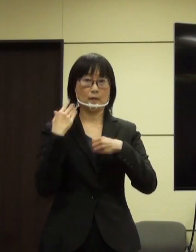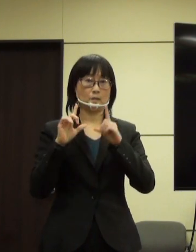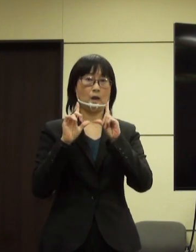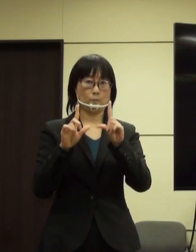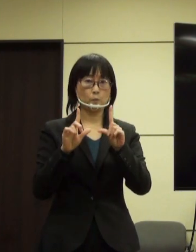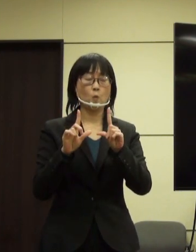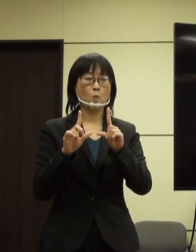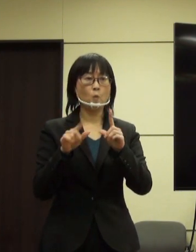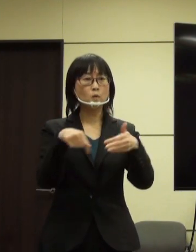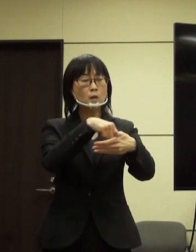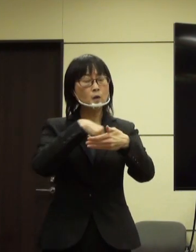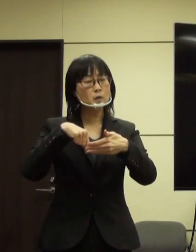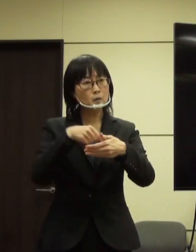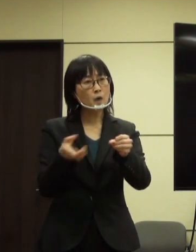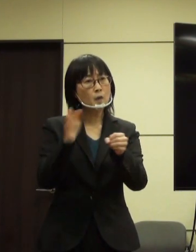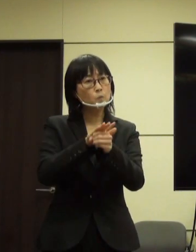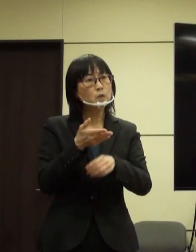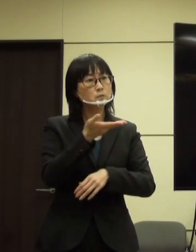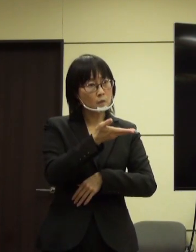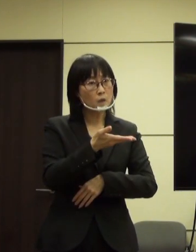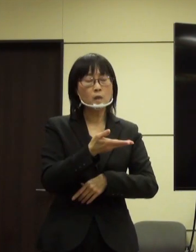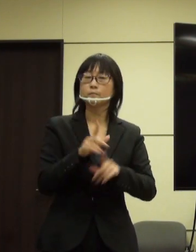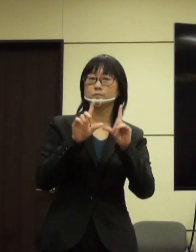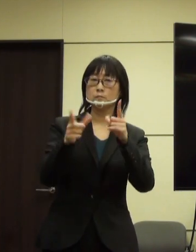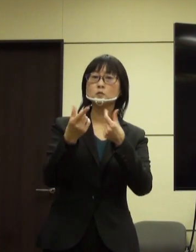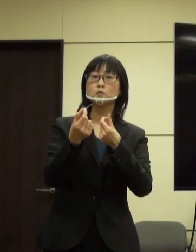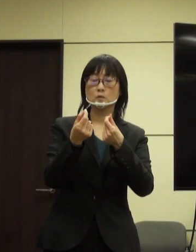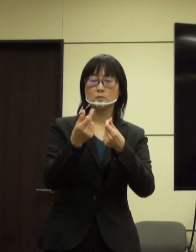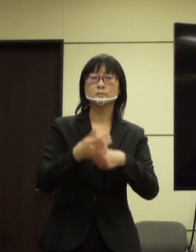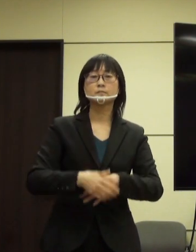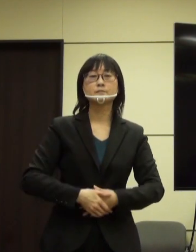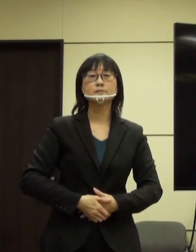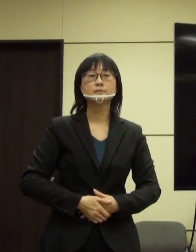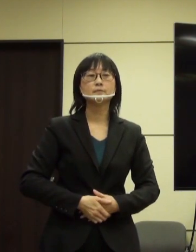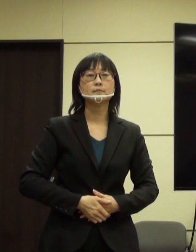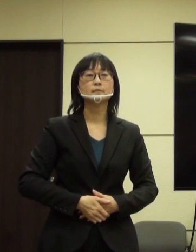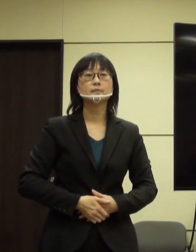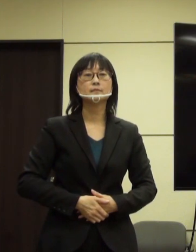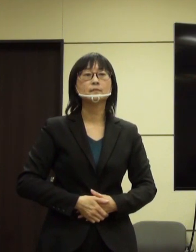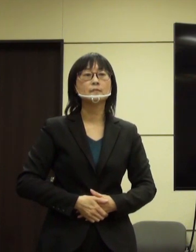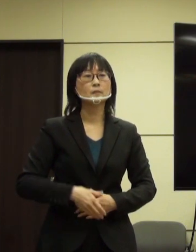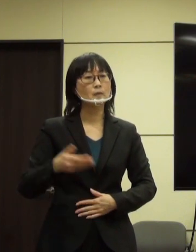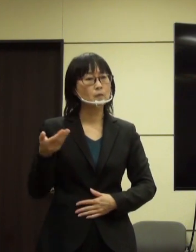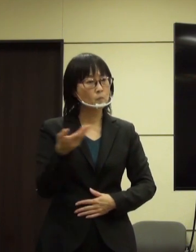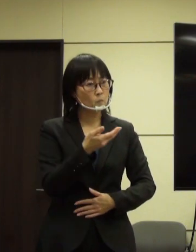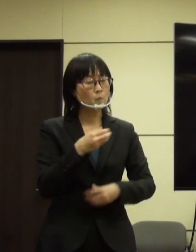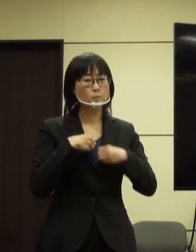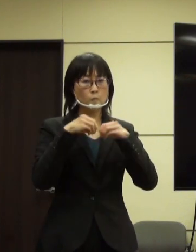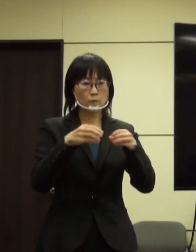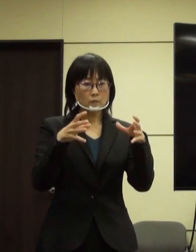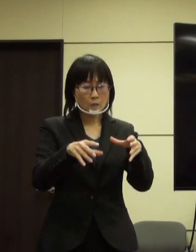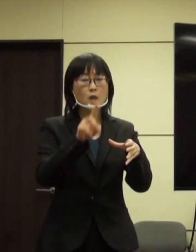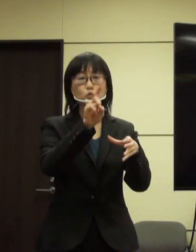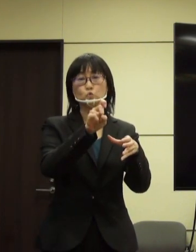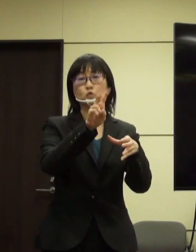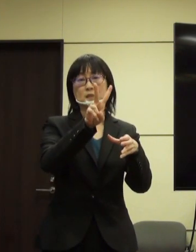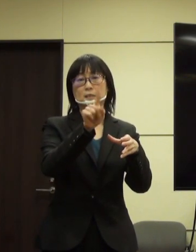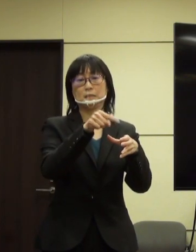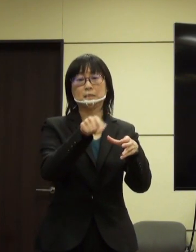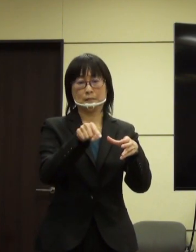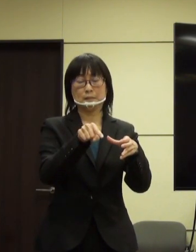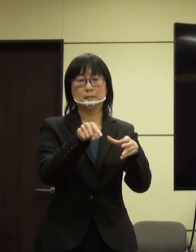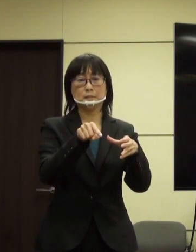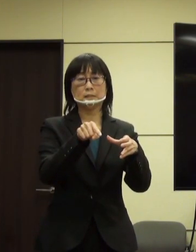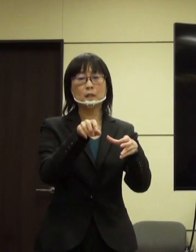発表して中に入ってるって言う間のことですねはいねえと接種やクラスはこの10人でまああの8人は米